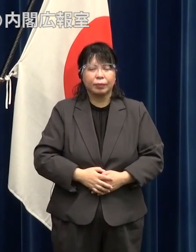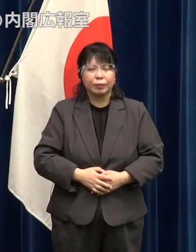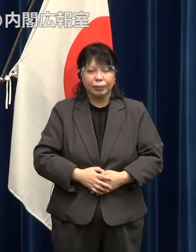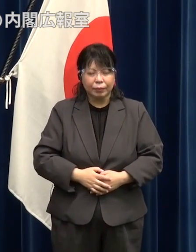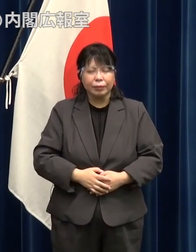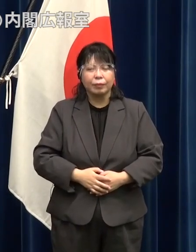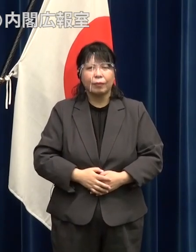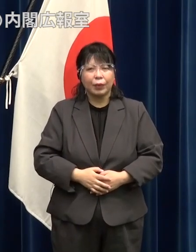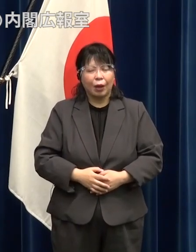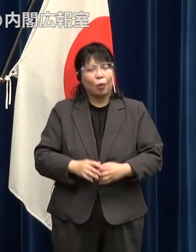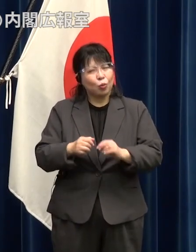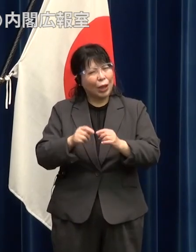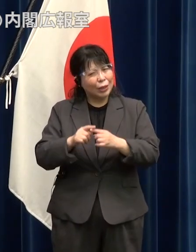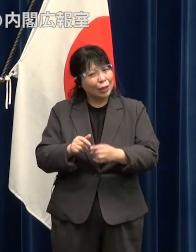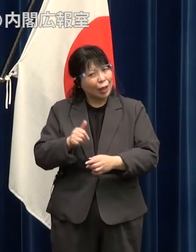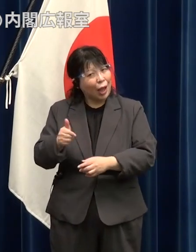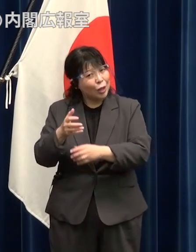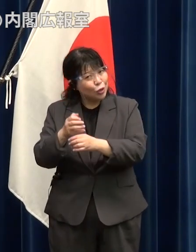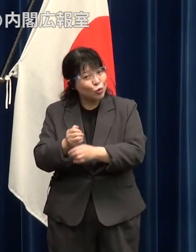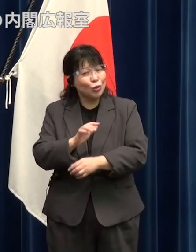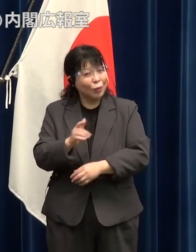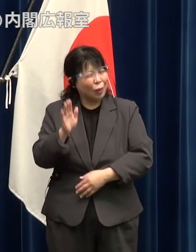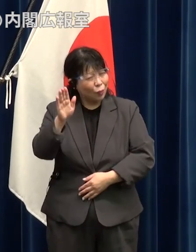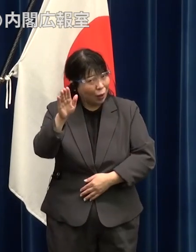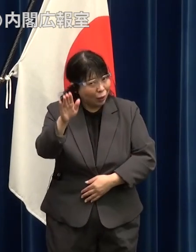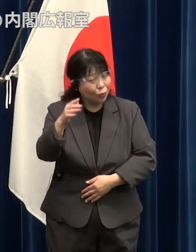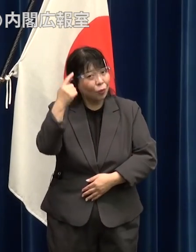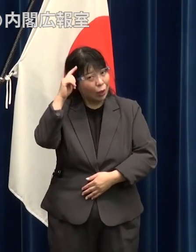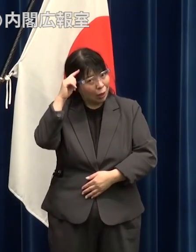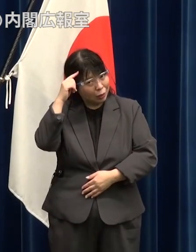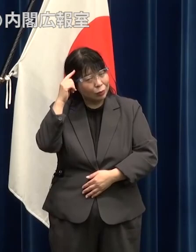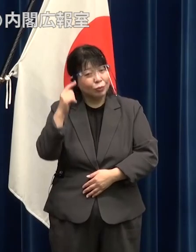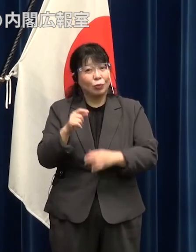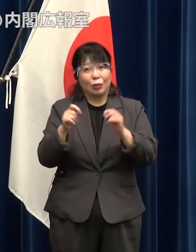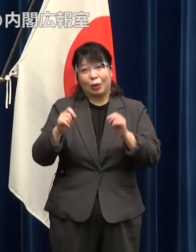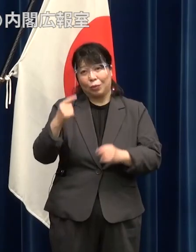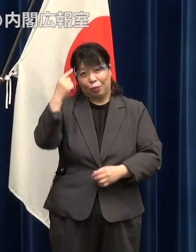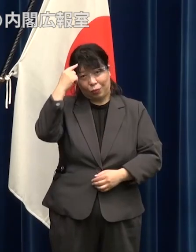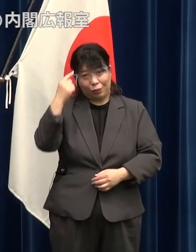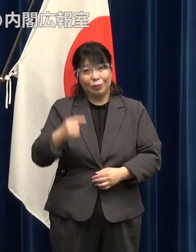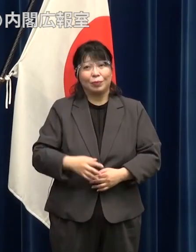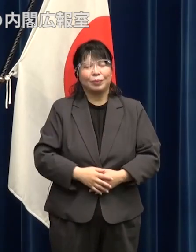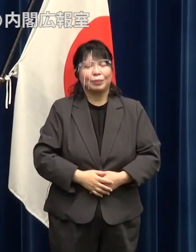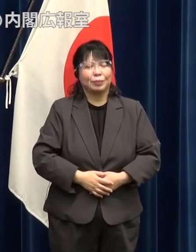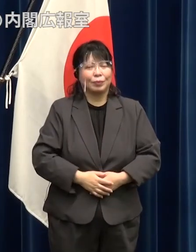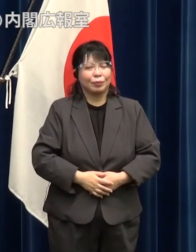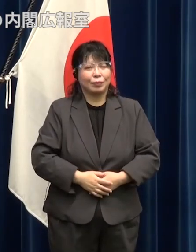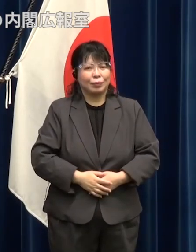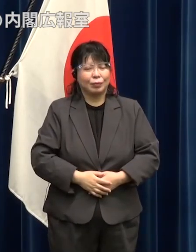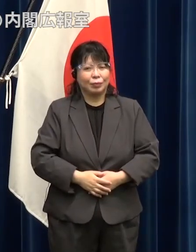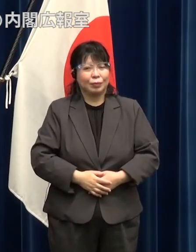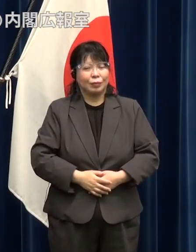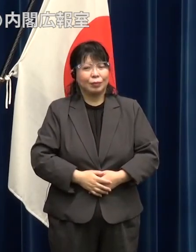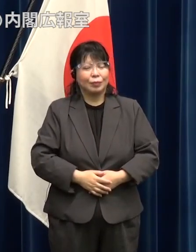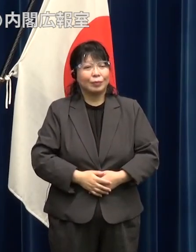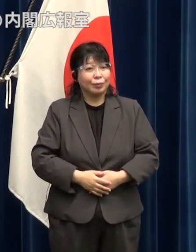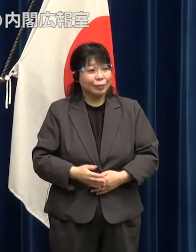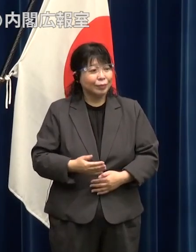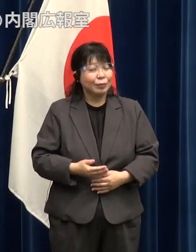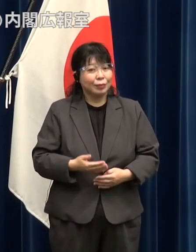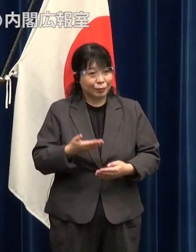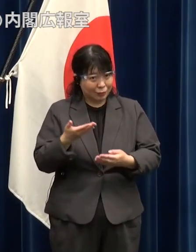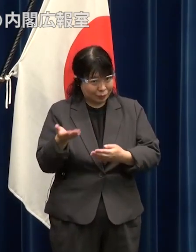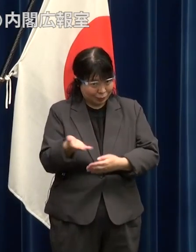等を考えていく、こういった姿勢で臨んでいきたいと考えます。 それでは次の方、NHK の清水さ